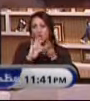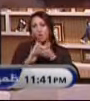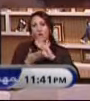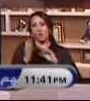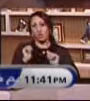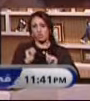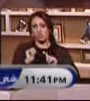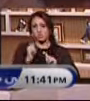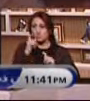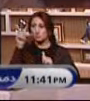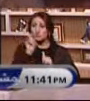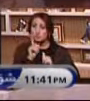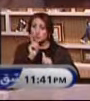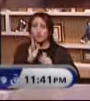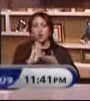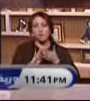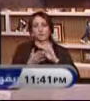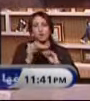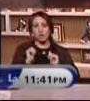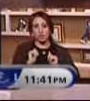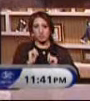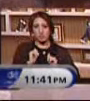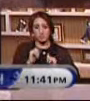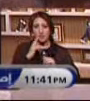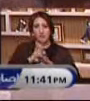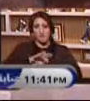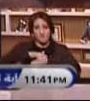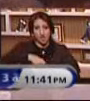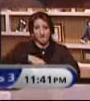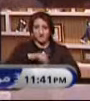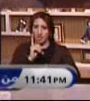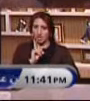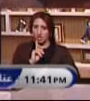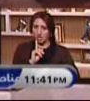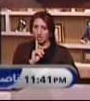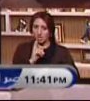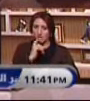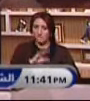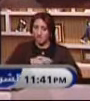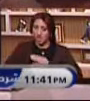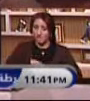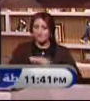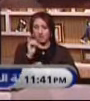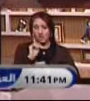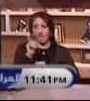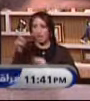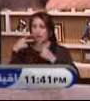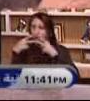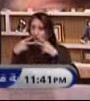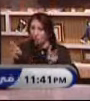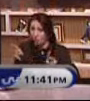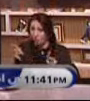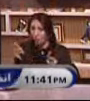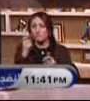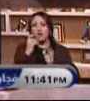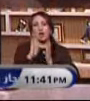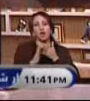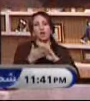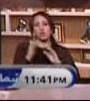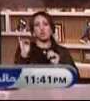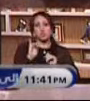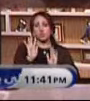إذا بس ما إذا برأته بذلك بس ما يرضيش بسيف الحياة فإن طبن لكم عن شيء منه نفسا فكلوه هنيئا مريئا